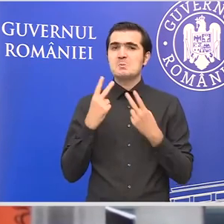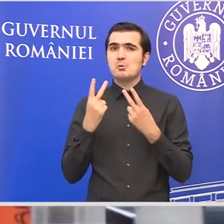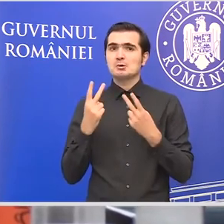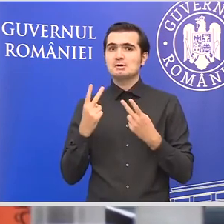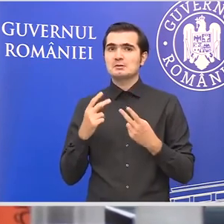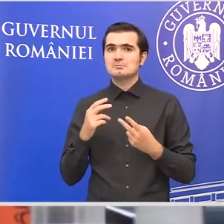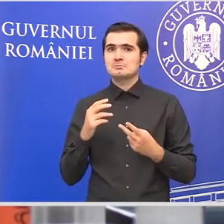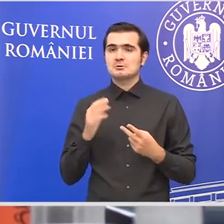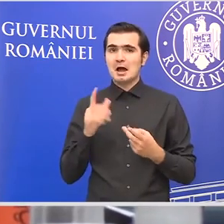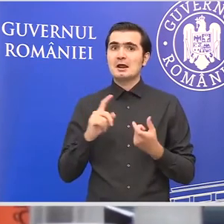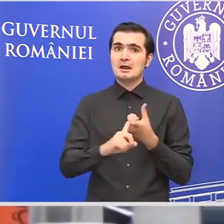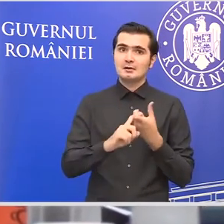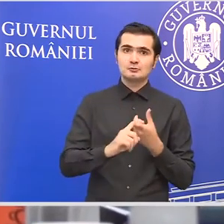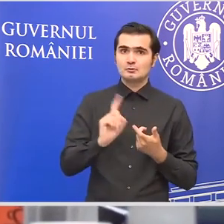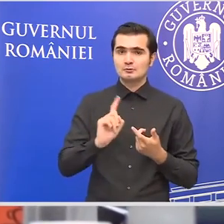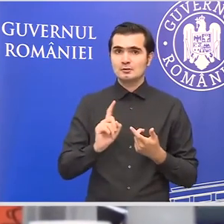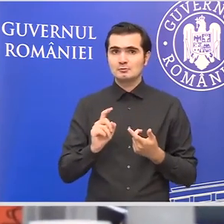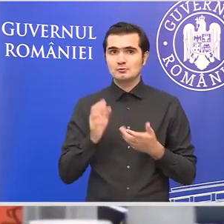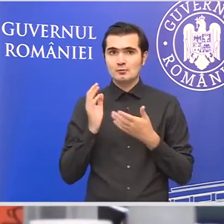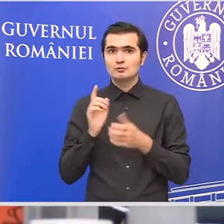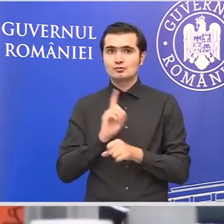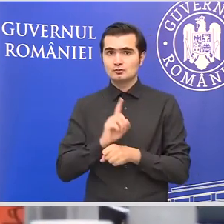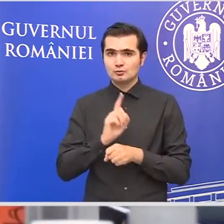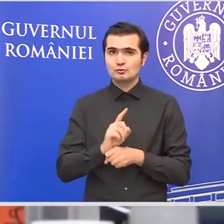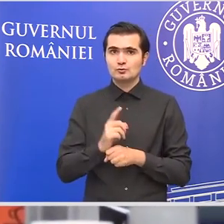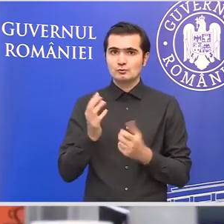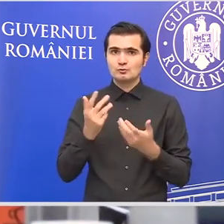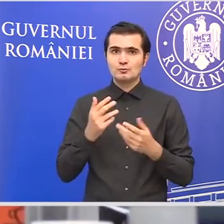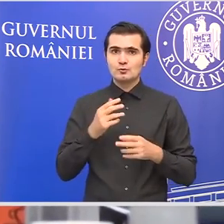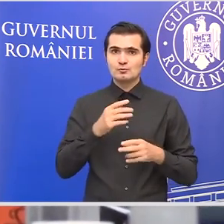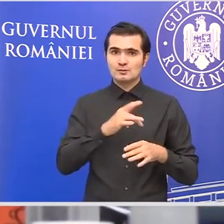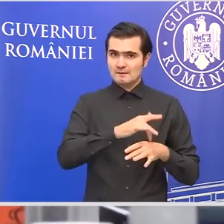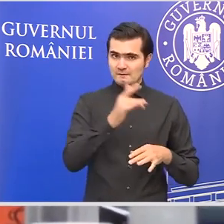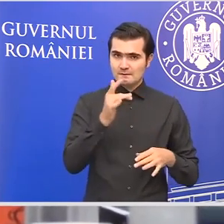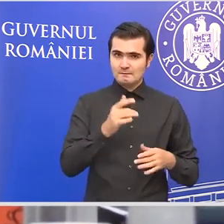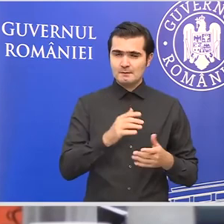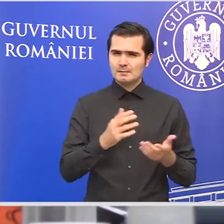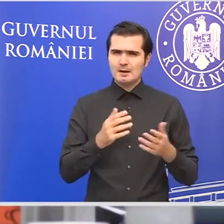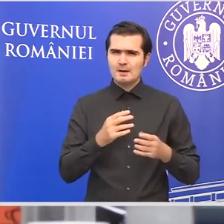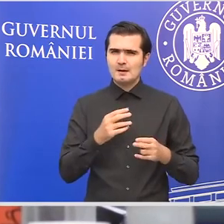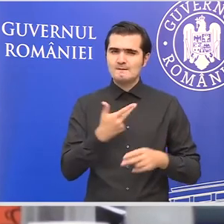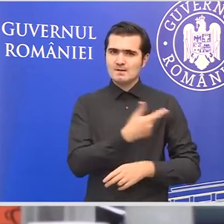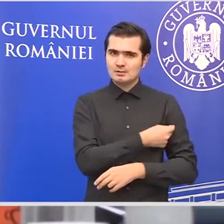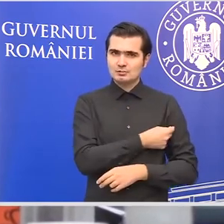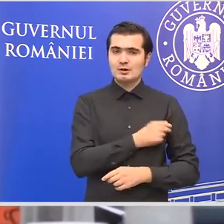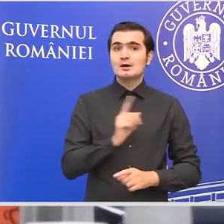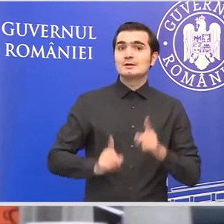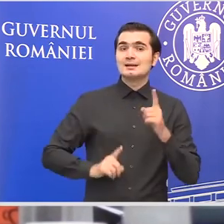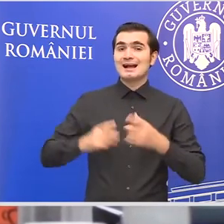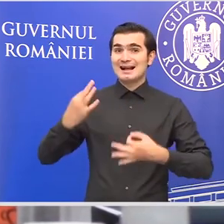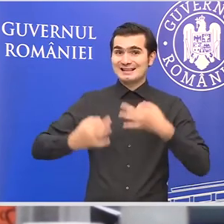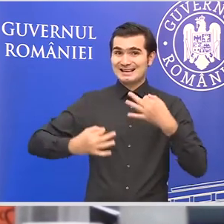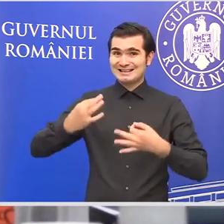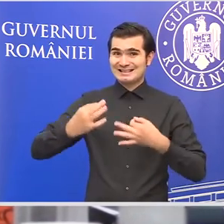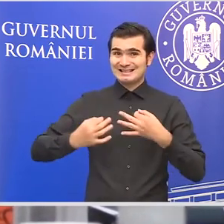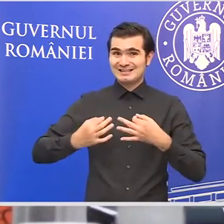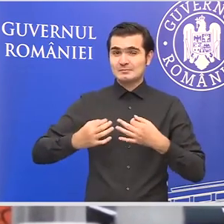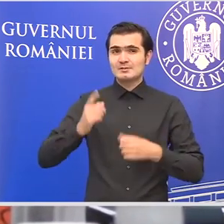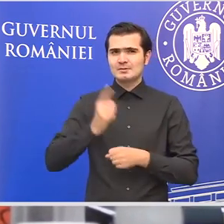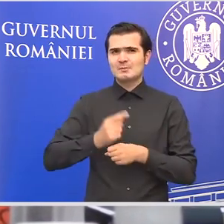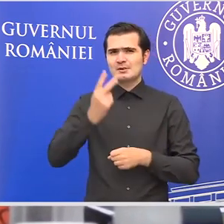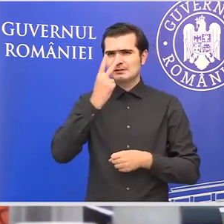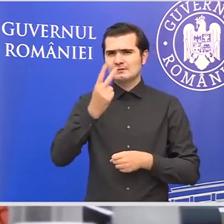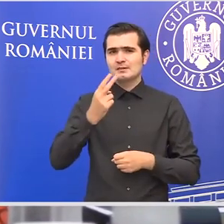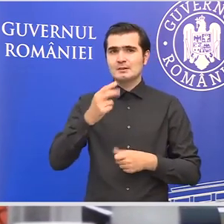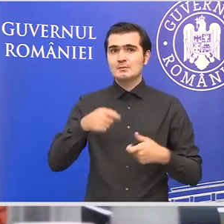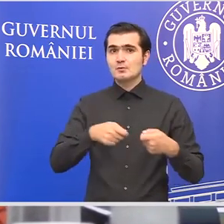Bine, acum, dacă ar fi să analizăm cu adevărat, ar trebui să știm această comunitate cât de